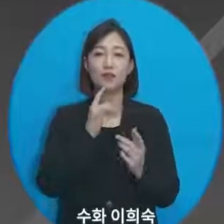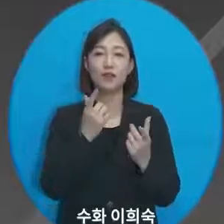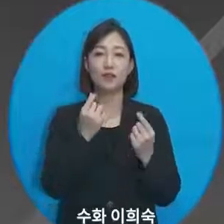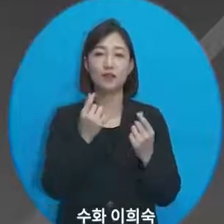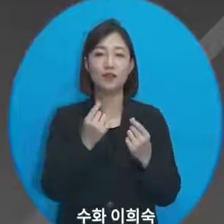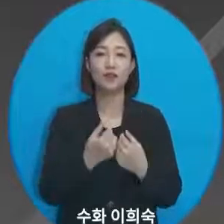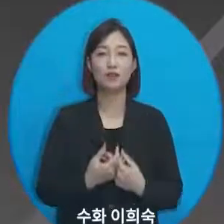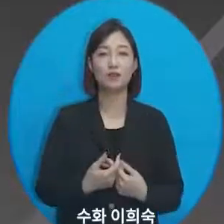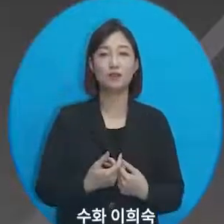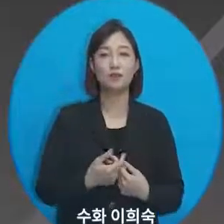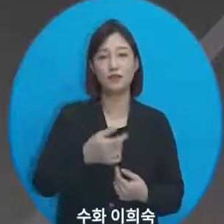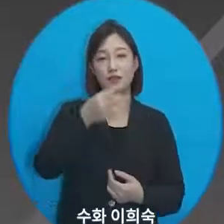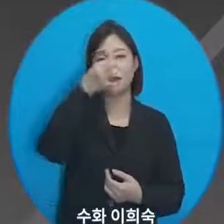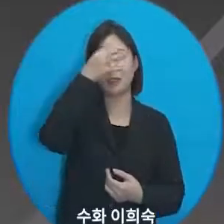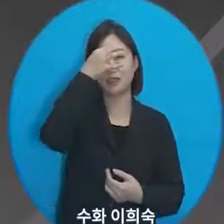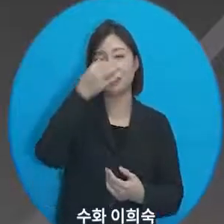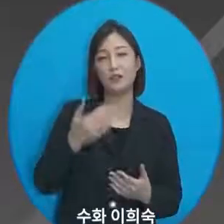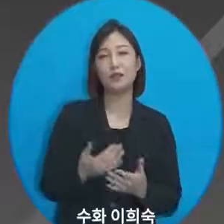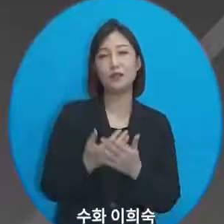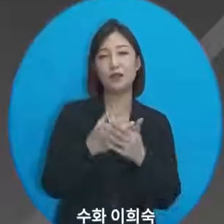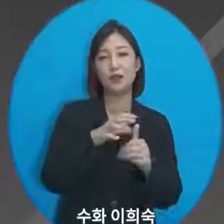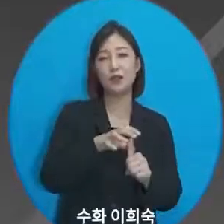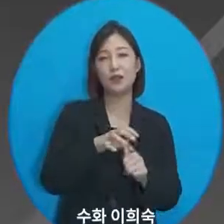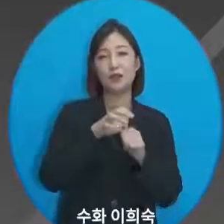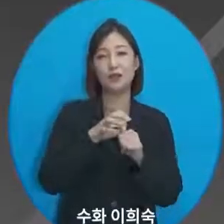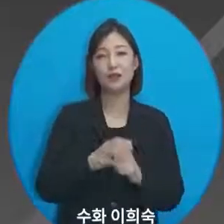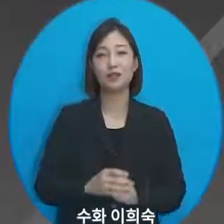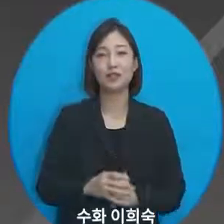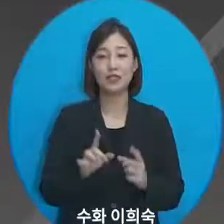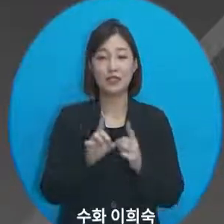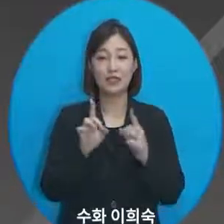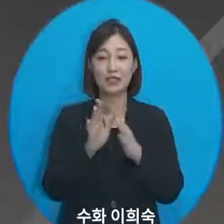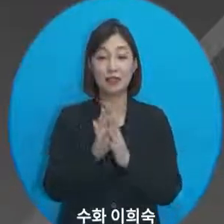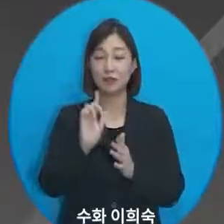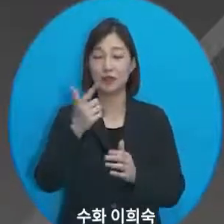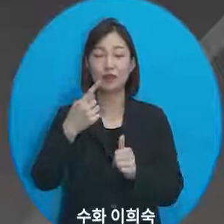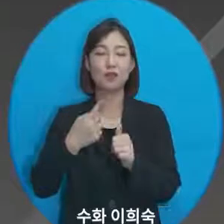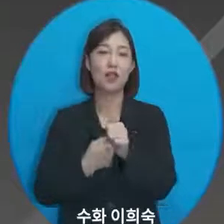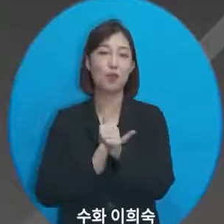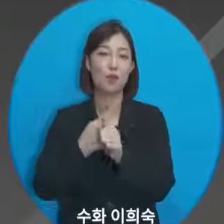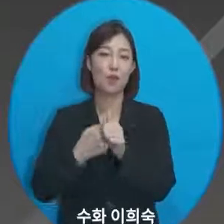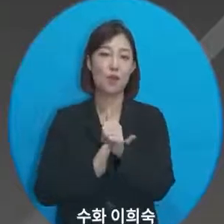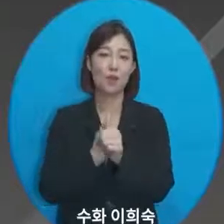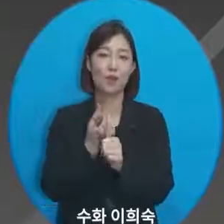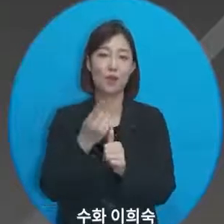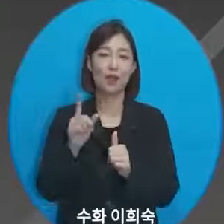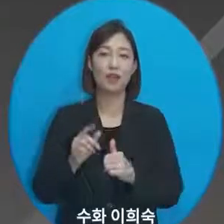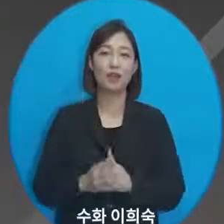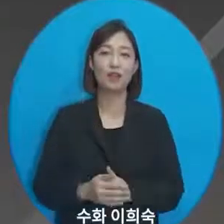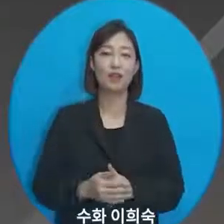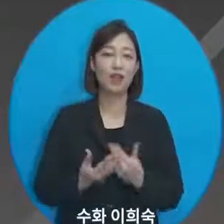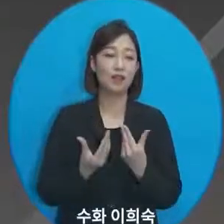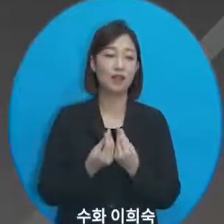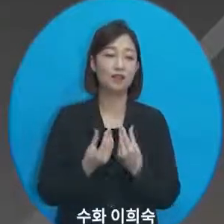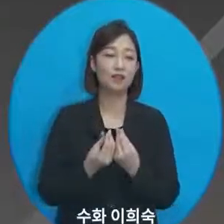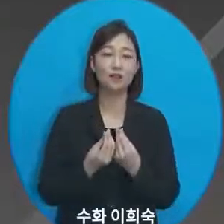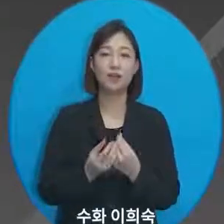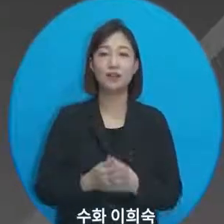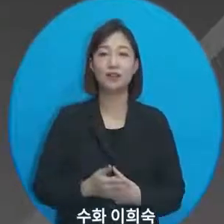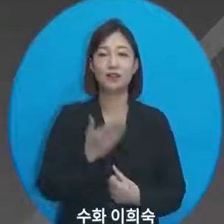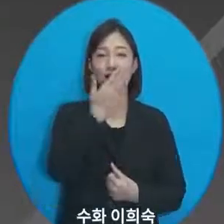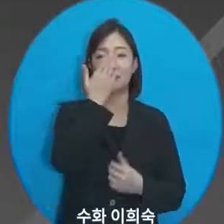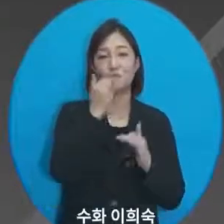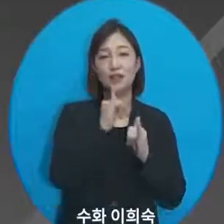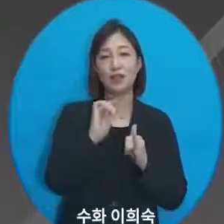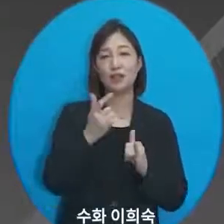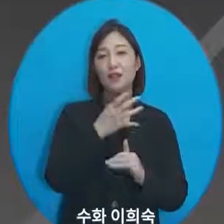활용을 해서 주거 공간에서 특히 고령자가 사는 고령주택일 때 저런